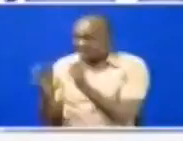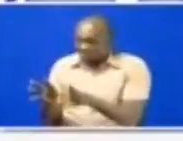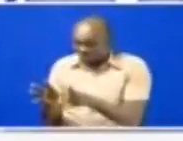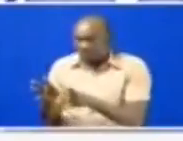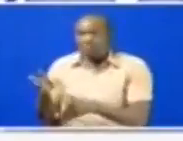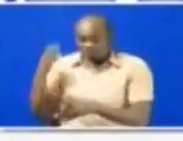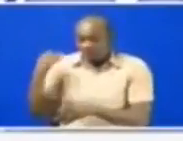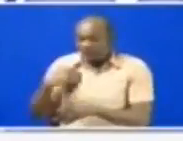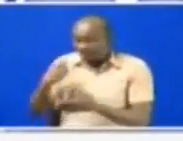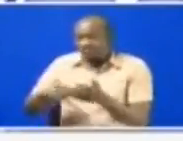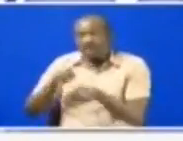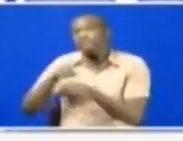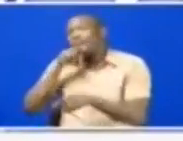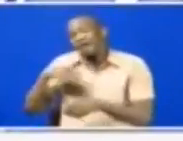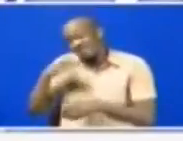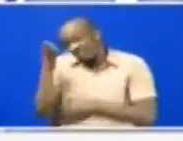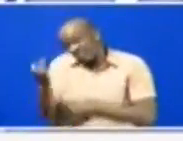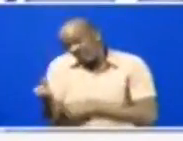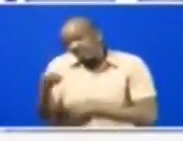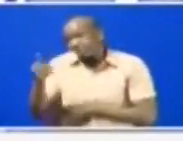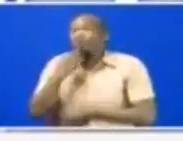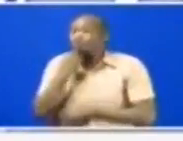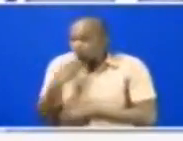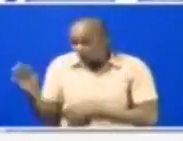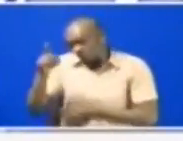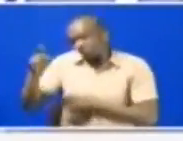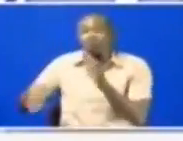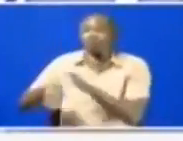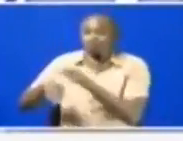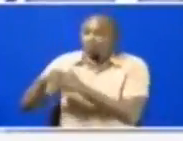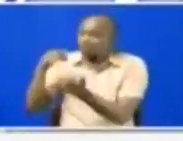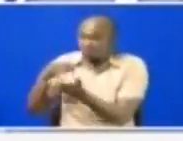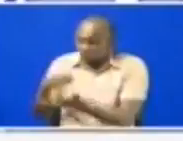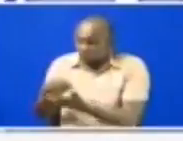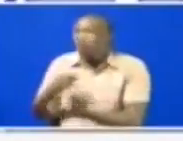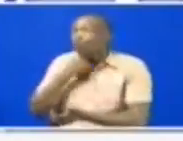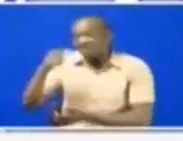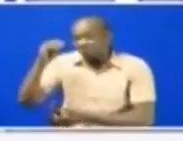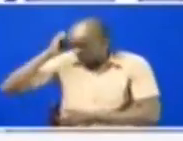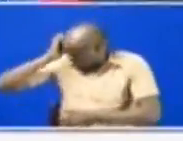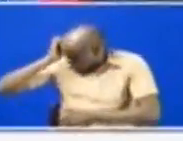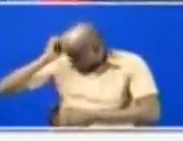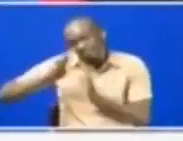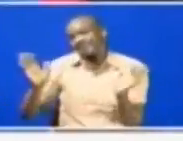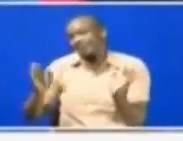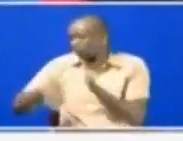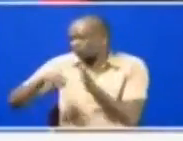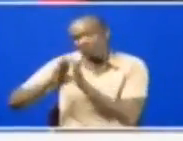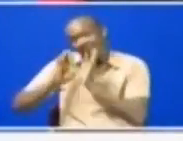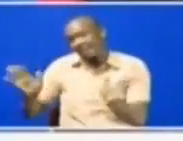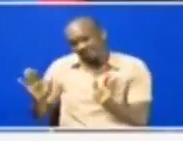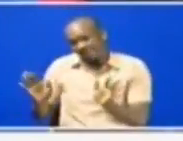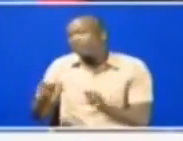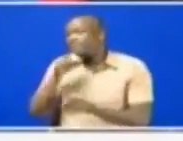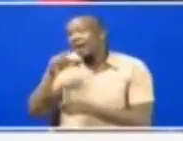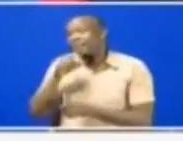na unajua ukiwa na wazazi pia labda wale hawataki ucheze. Inakuwa ni vigumu. Wanataka usome, ndio. So pia naweza